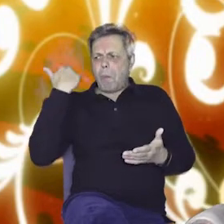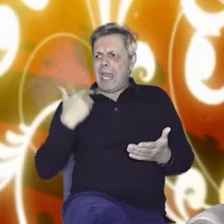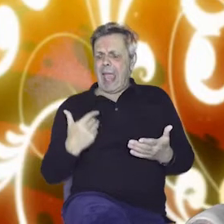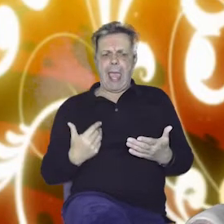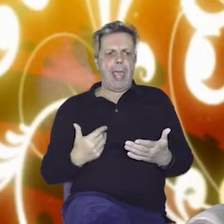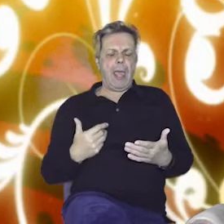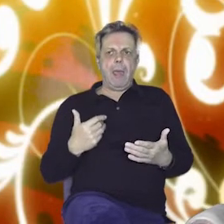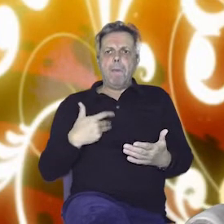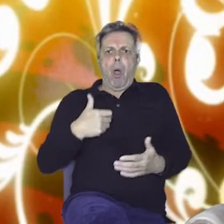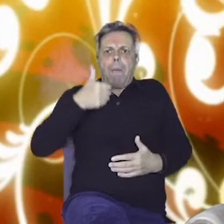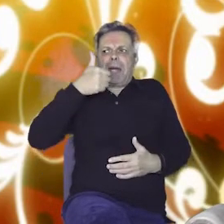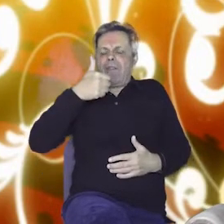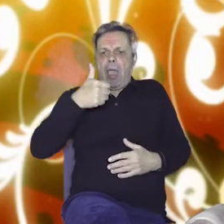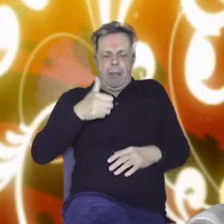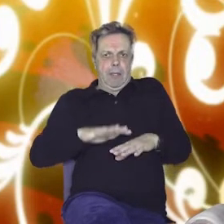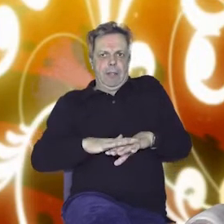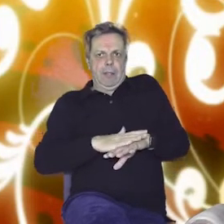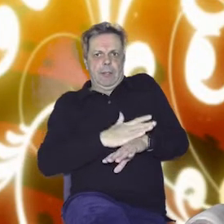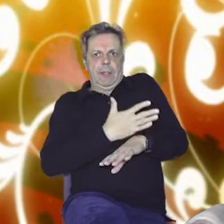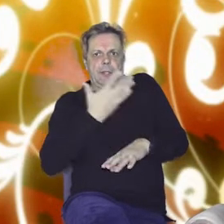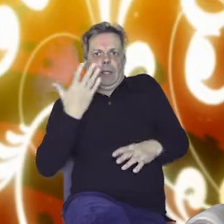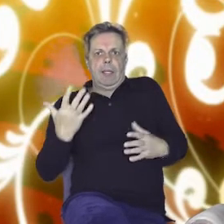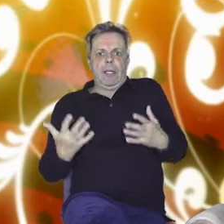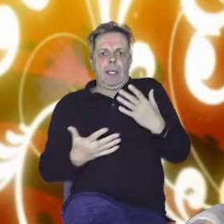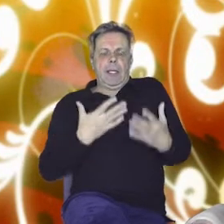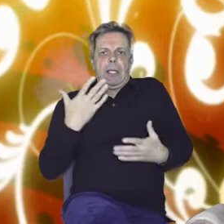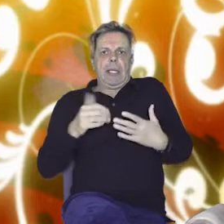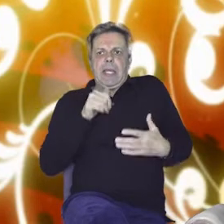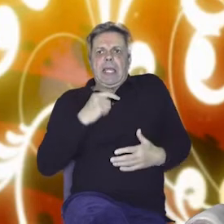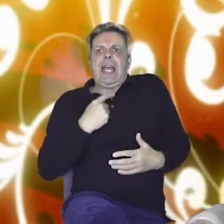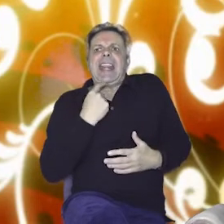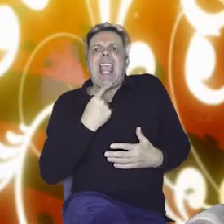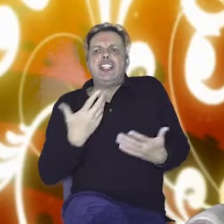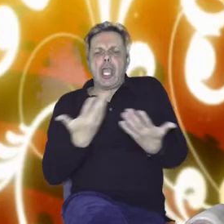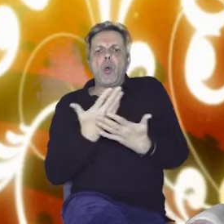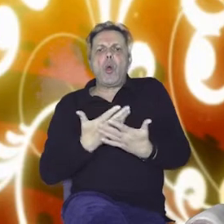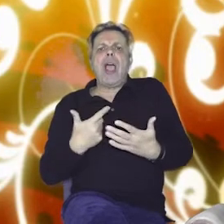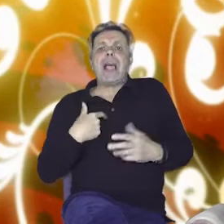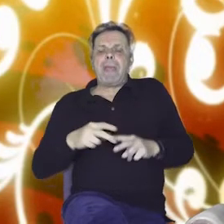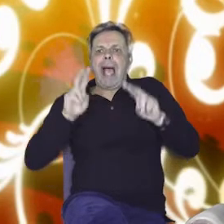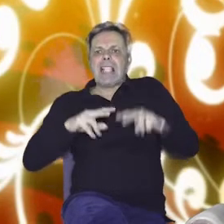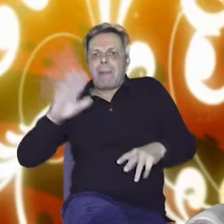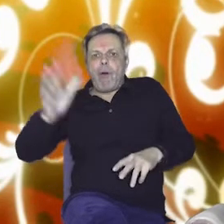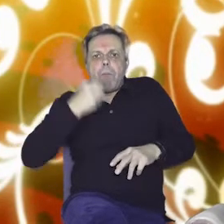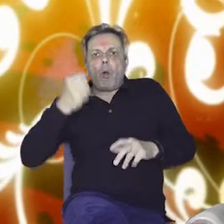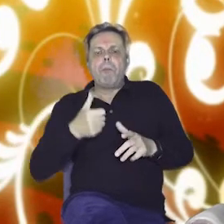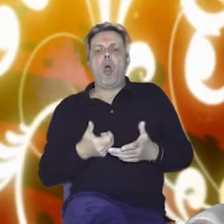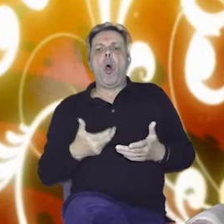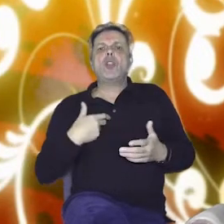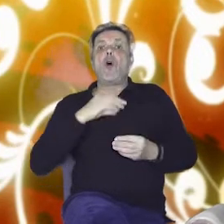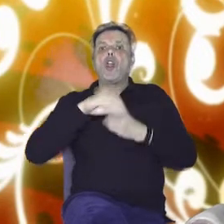prve nekako riječi koje sam zapravo pokupio od njih. Da ne